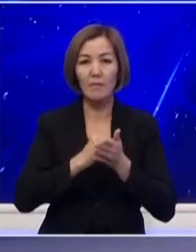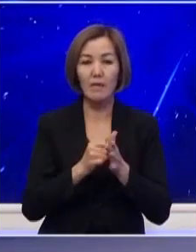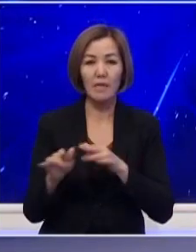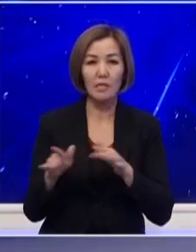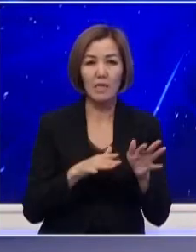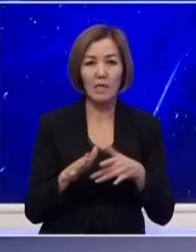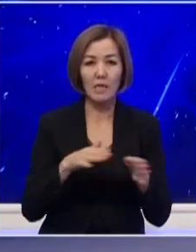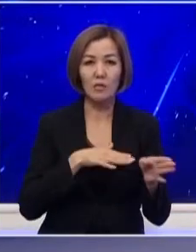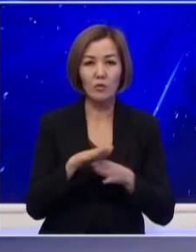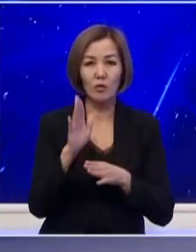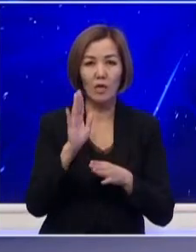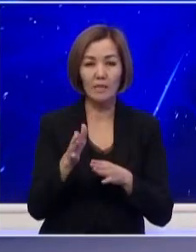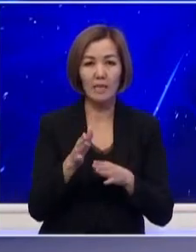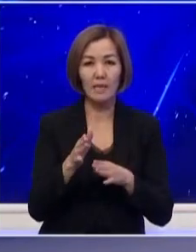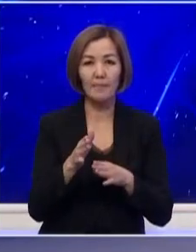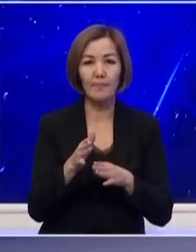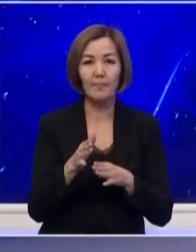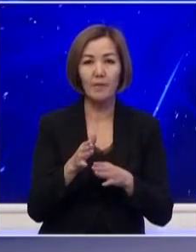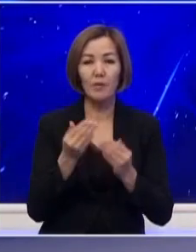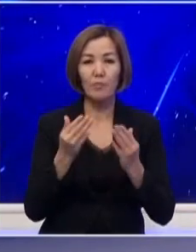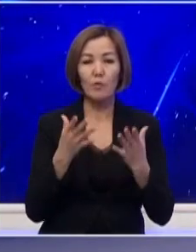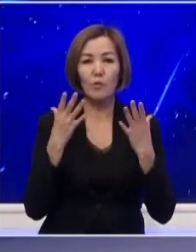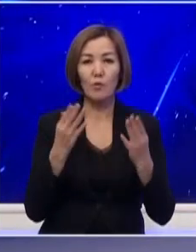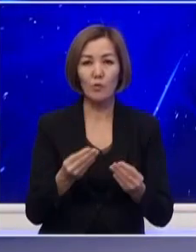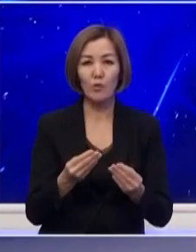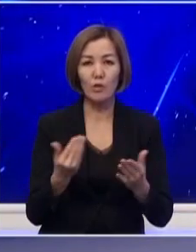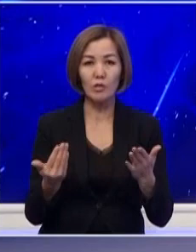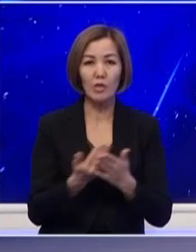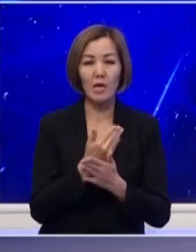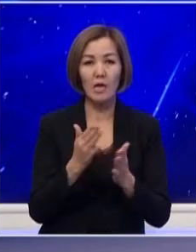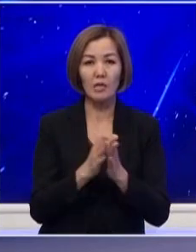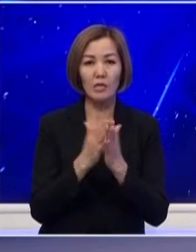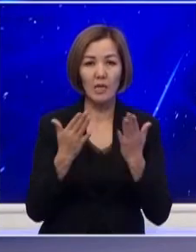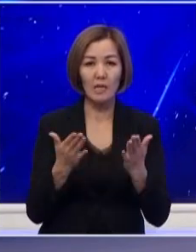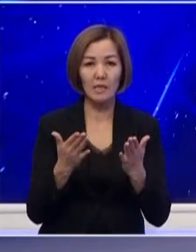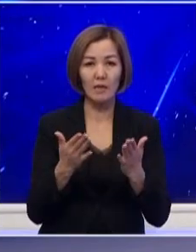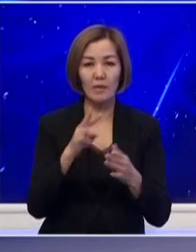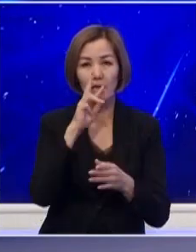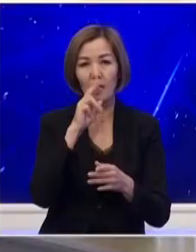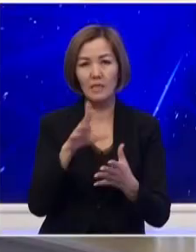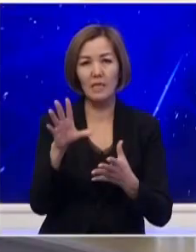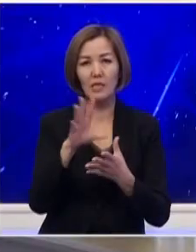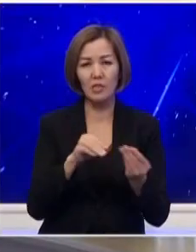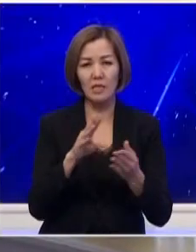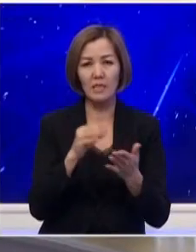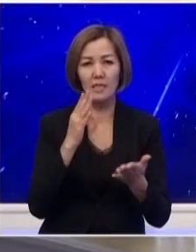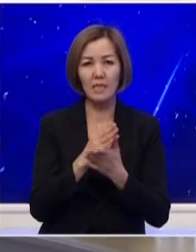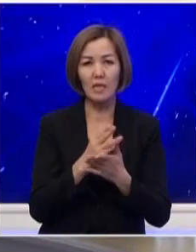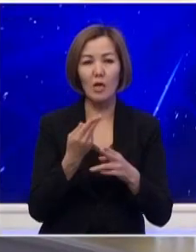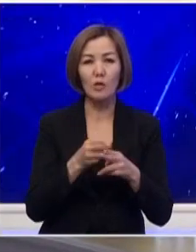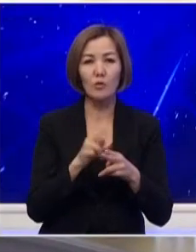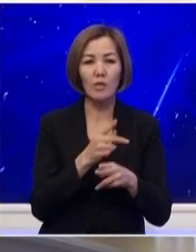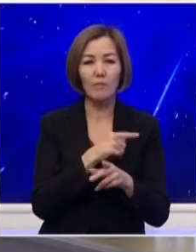2023-2025 жылдарға бекіткен шаралар аясында жүзеге асады. Мамандар ақпарынша, бүгінде баспадан жаңа шыққан кітаптарда қателер жиі